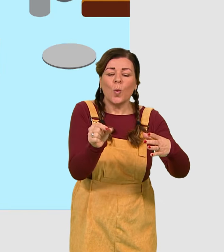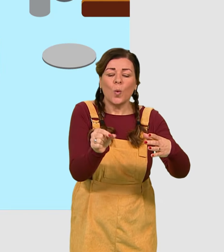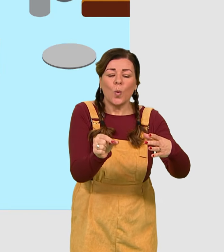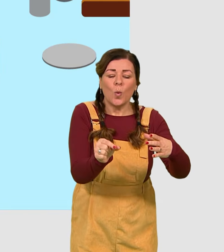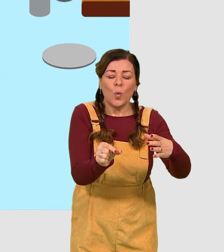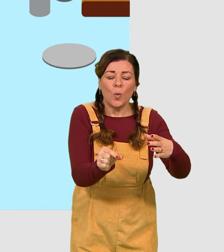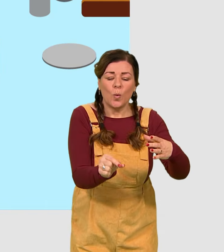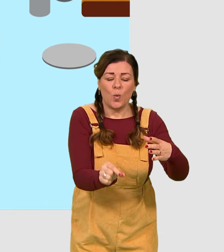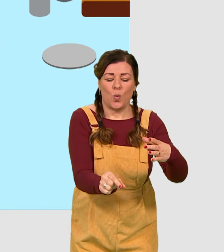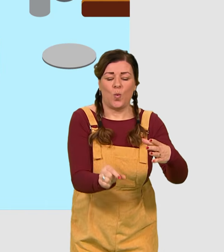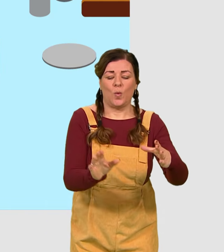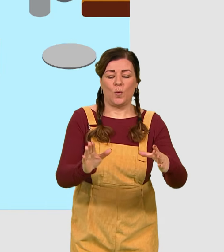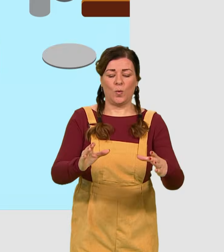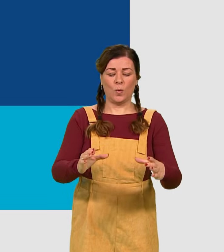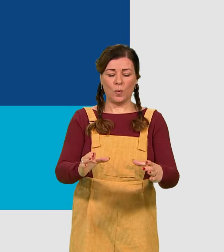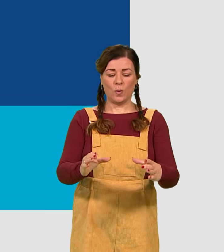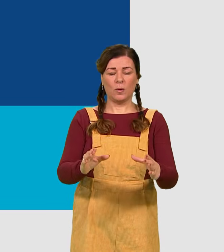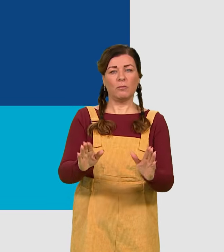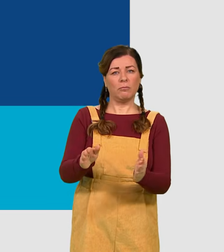yr hedyn yn ofalus.